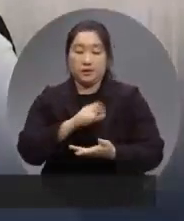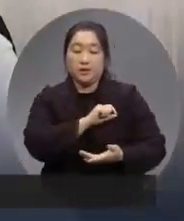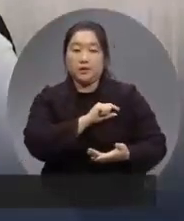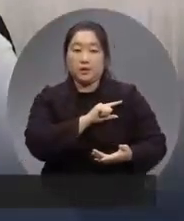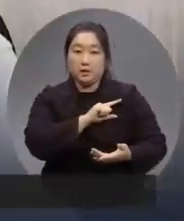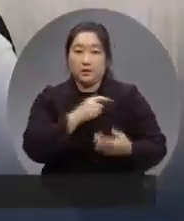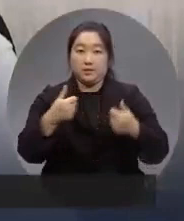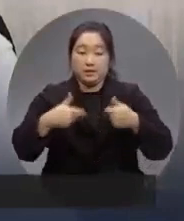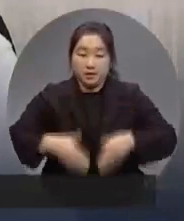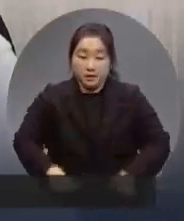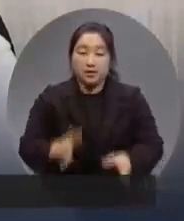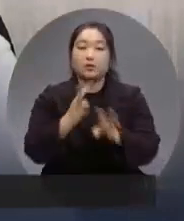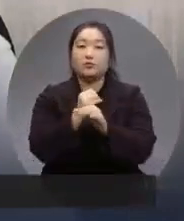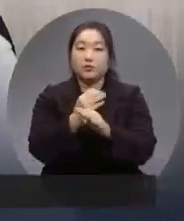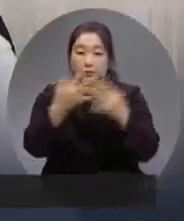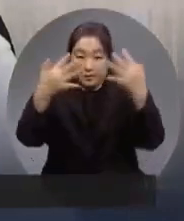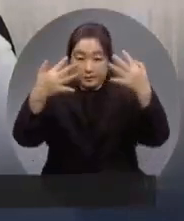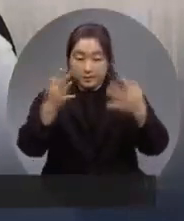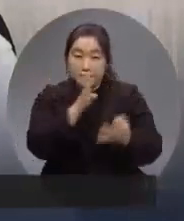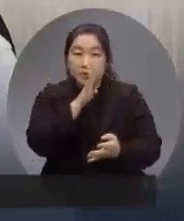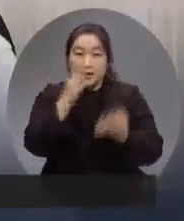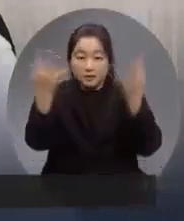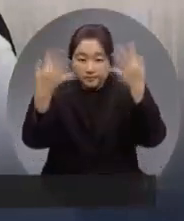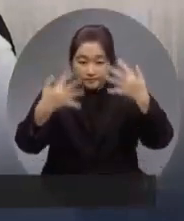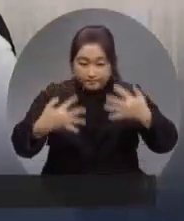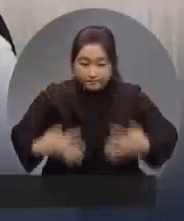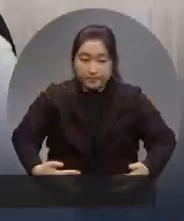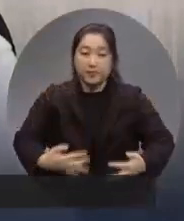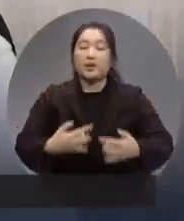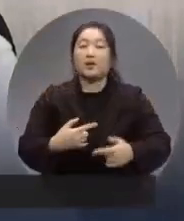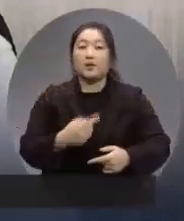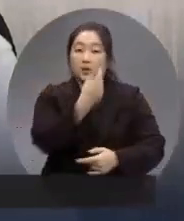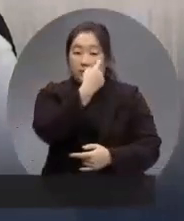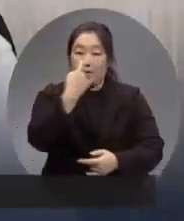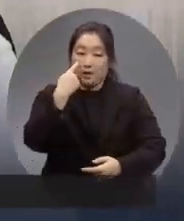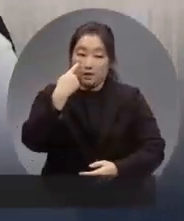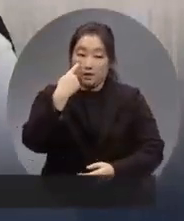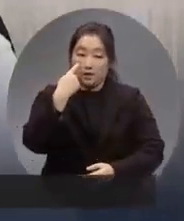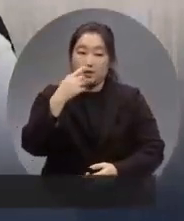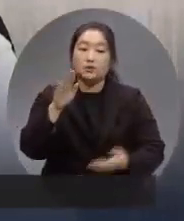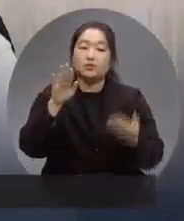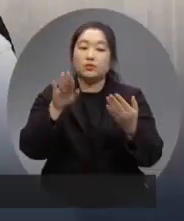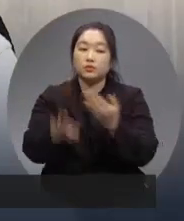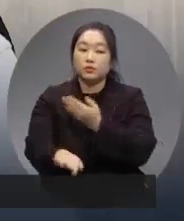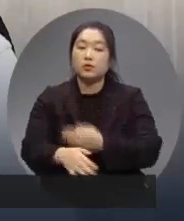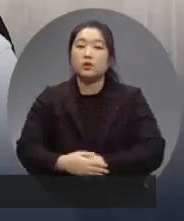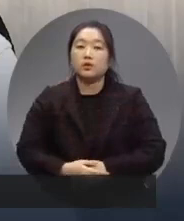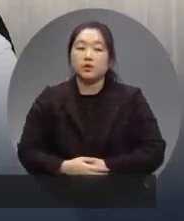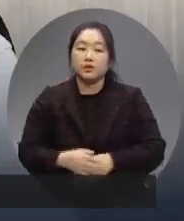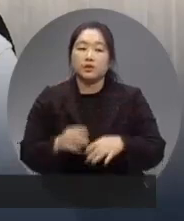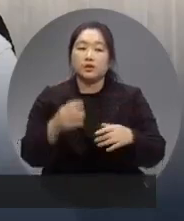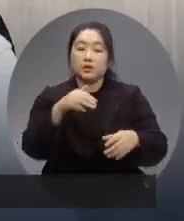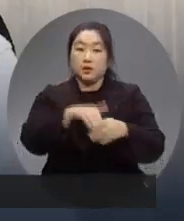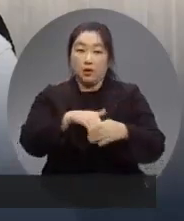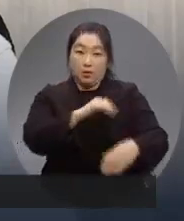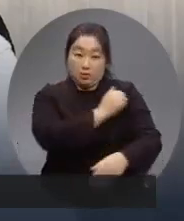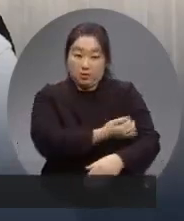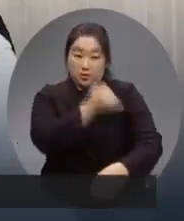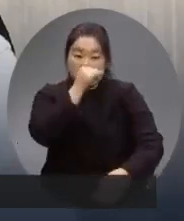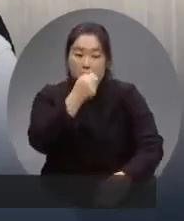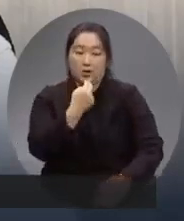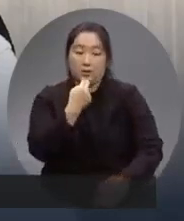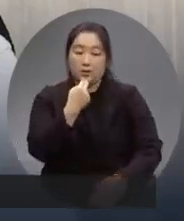생년월일, 그리고 주소가 일치하는지 먼저 주민등록상 일치하는지를 확인을 해야 하고 그 이후로는 이분들이 선거권을 가진